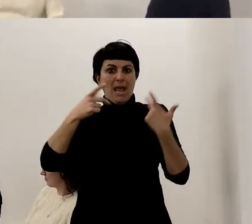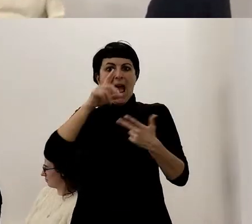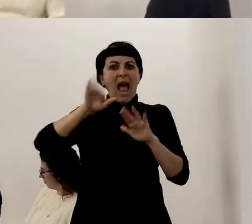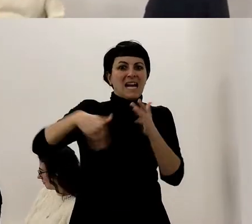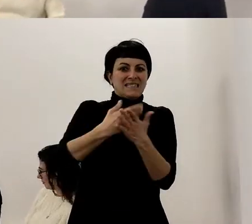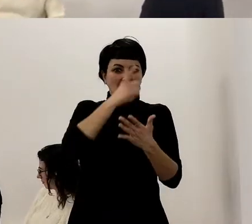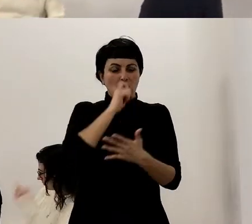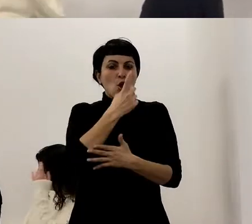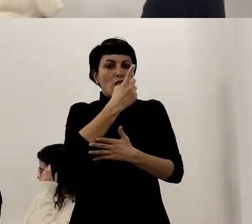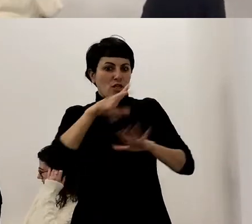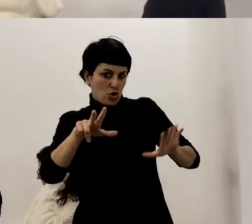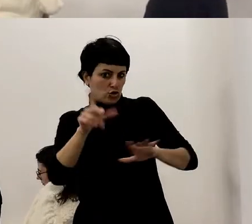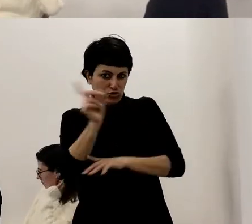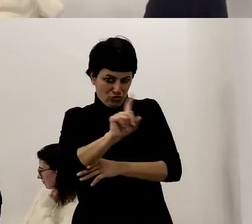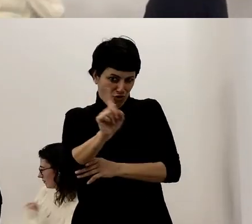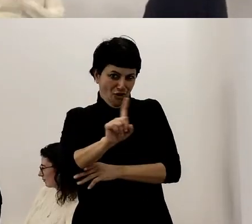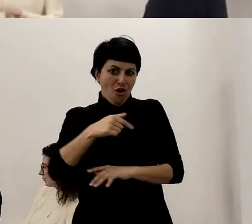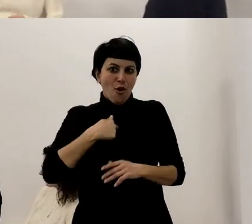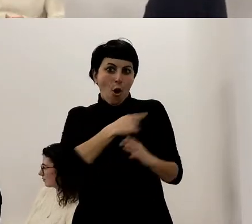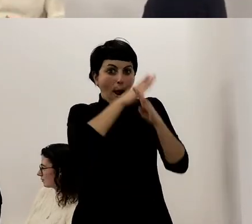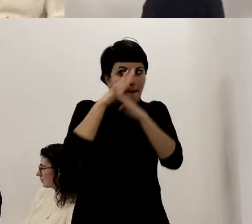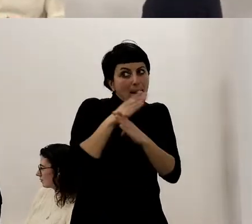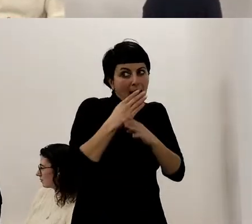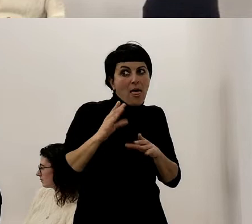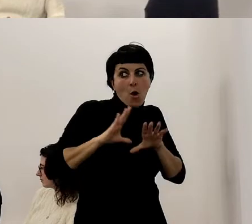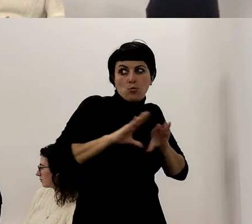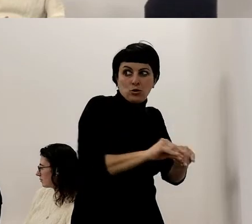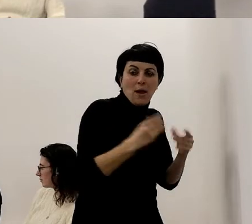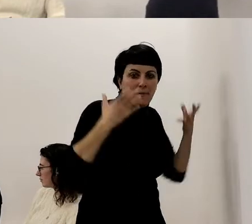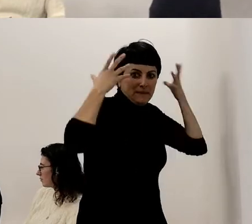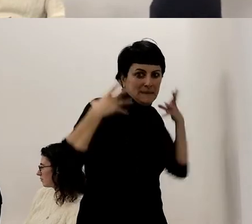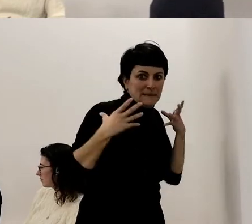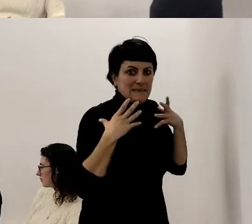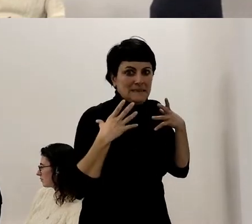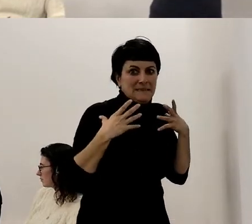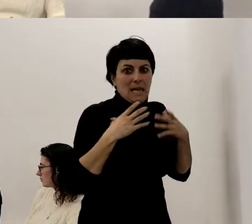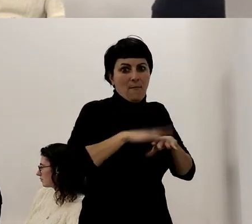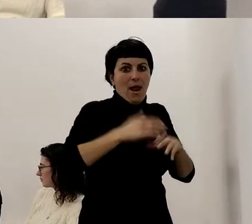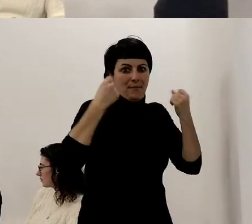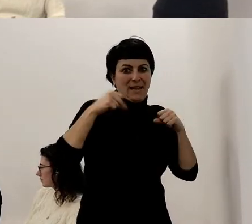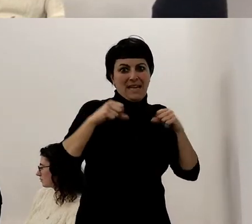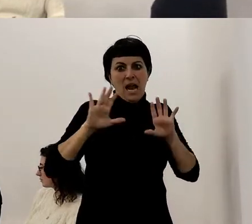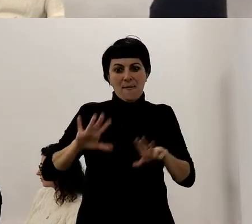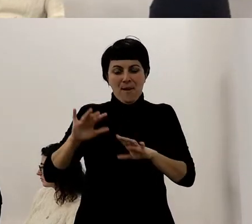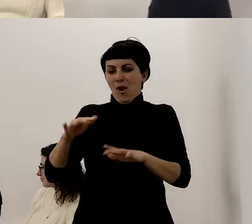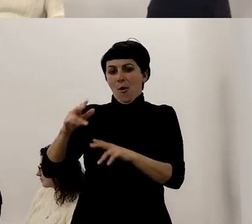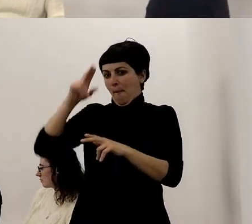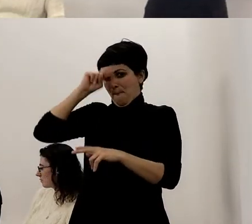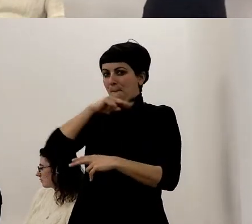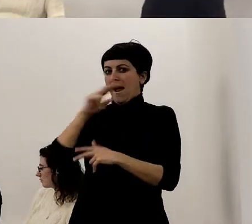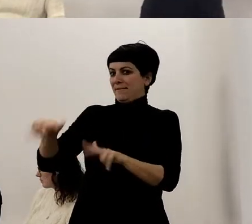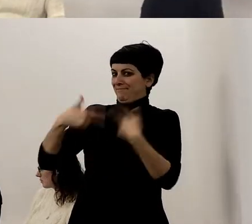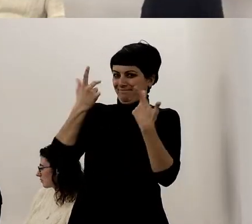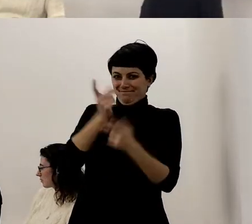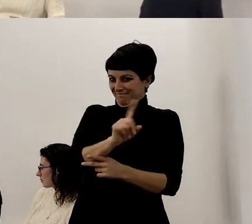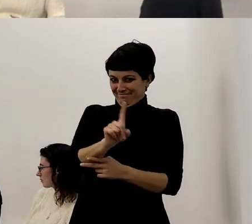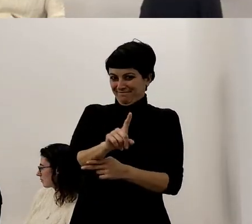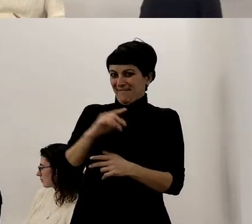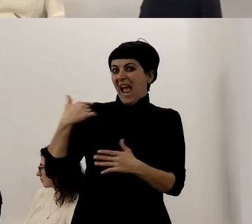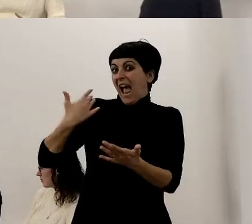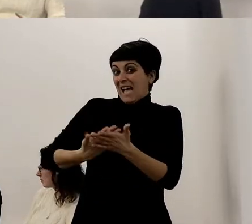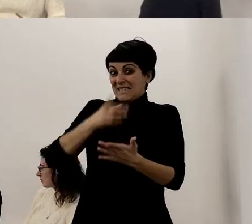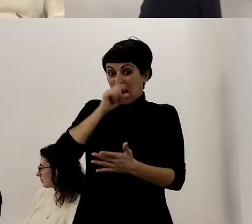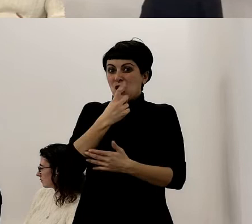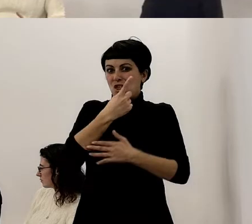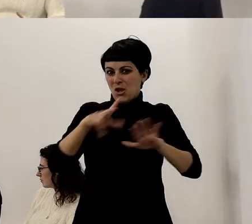cucut perquè ell no em veigués. Però potser també és això, és la por que si la nena porta pes, bueno, jo ho he sentit,